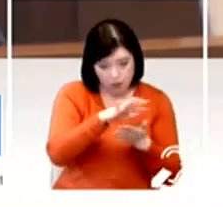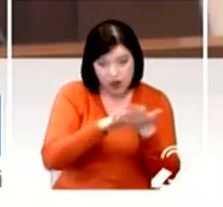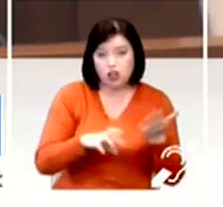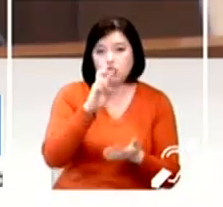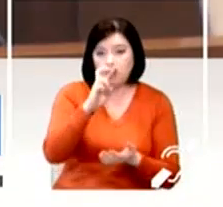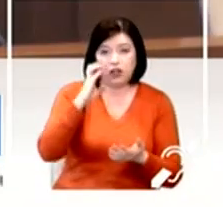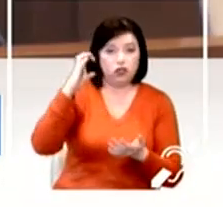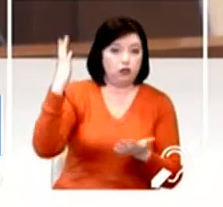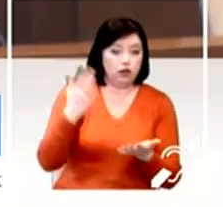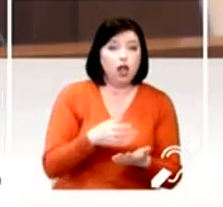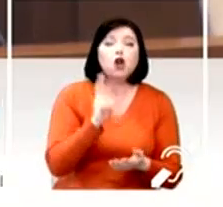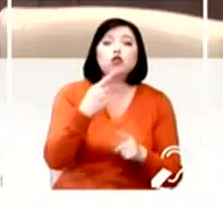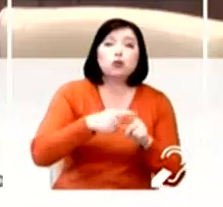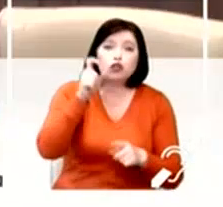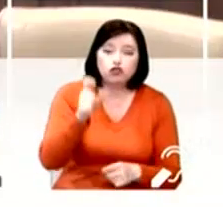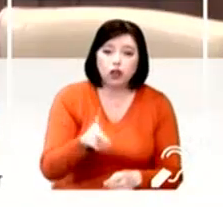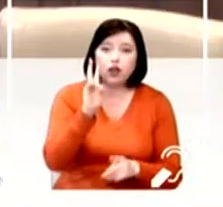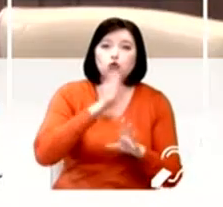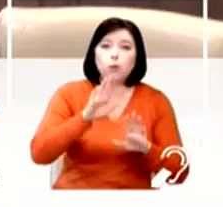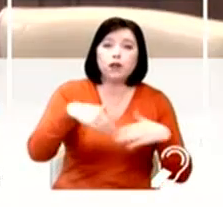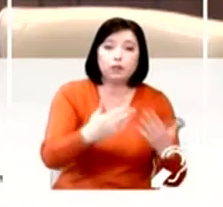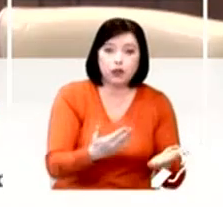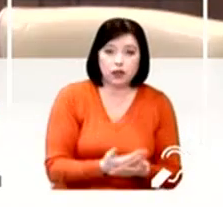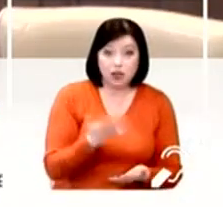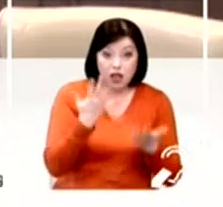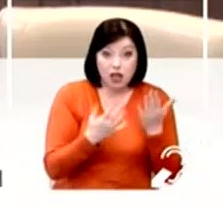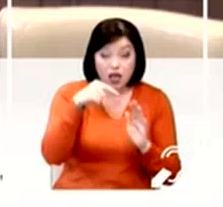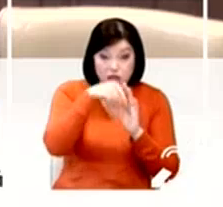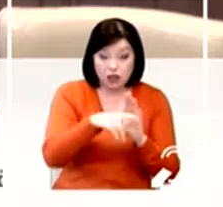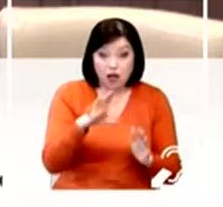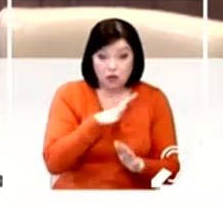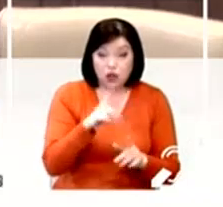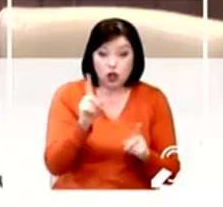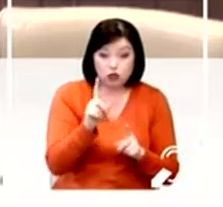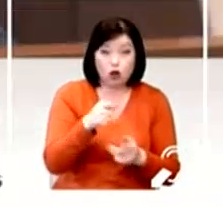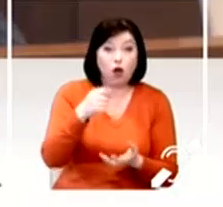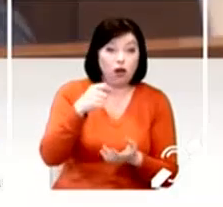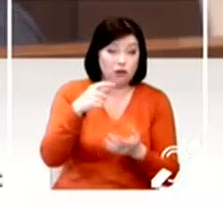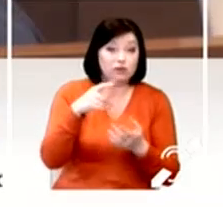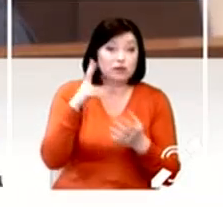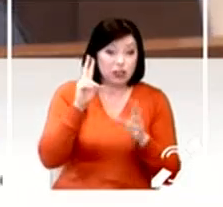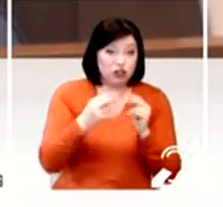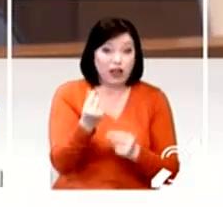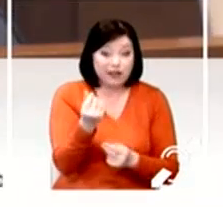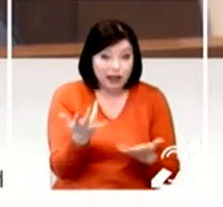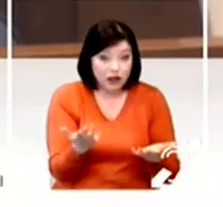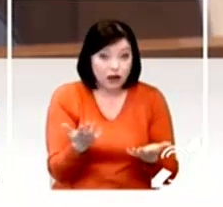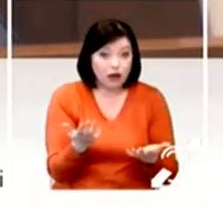pe acest individ? Și că de fapt acolo a fost mirosul, a trecut mirosul de la culoc calendar la Disa, de la Duty